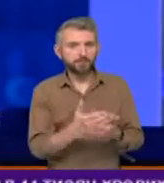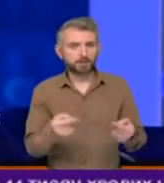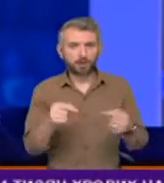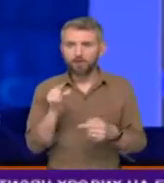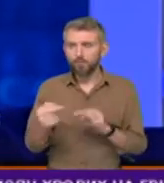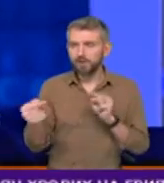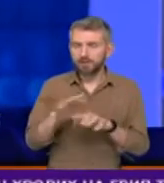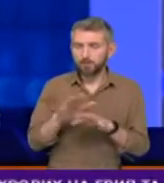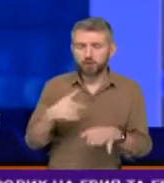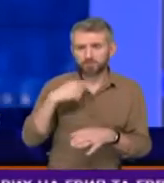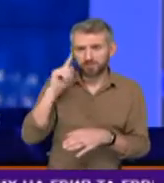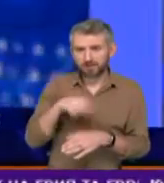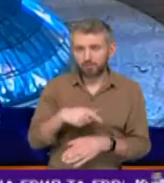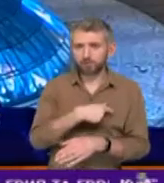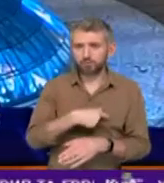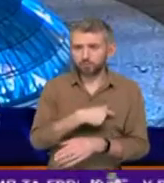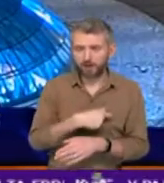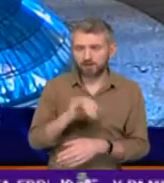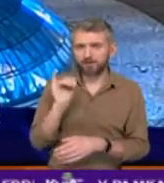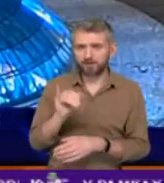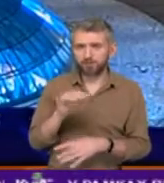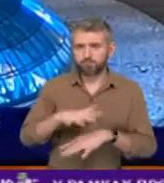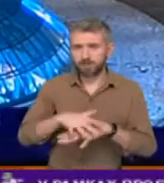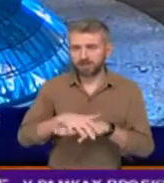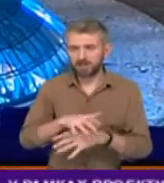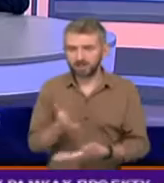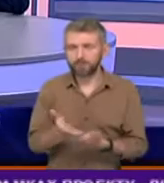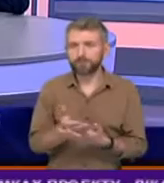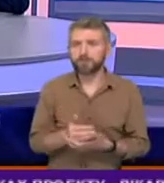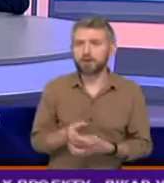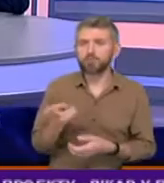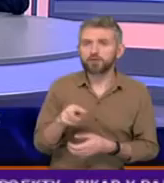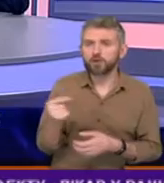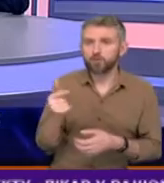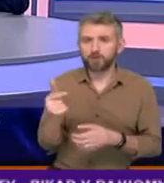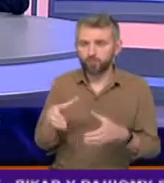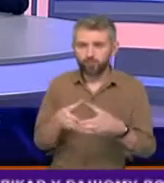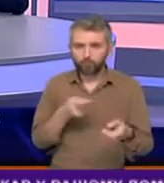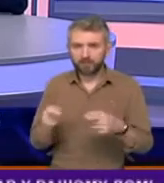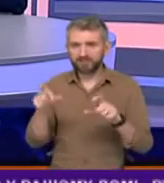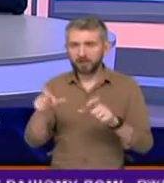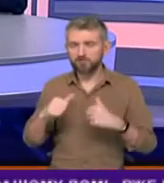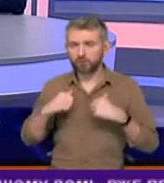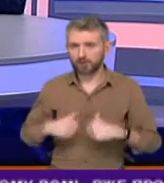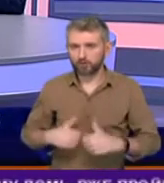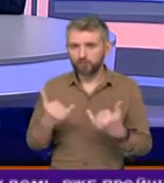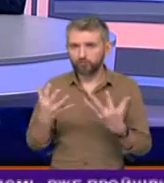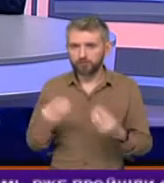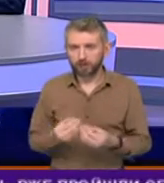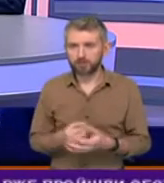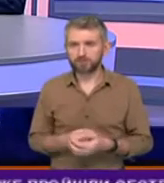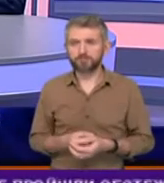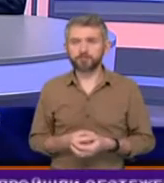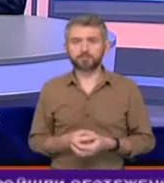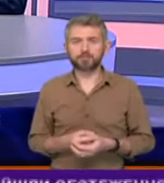вони ж не заперечують. Ми ж знаємо і депутатів, і нас банків. Люди з подвійним громадянством в уряді сидять спокійно. Да, на сьогоднішній день. Але...